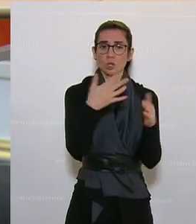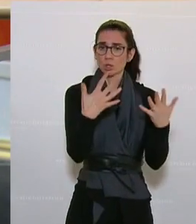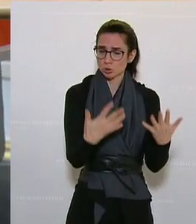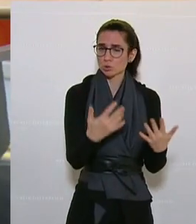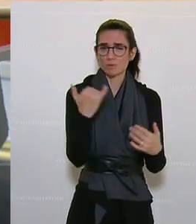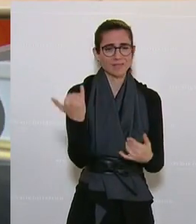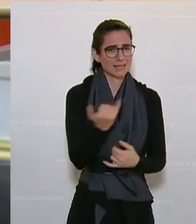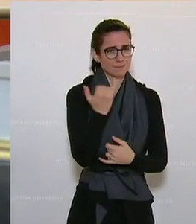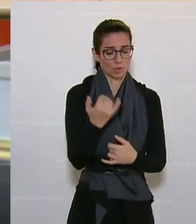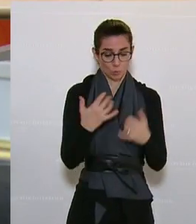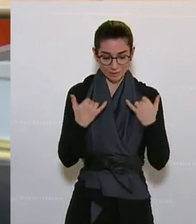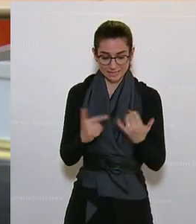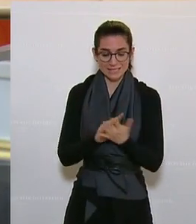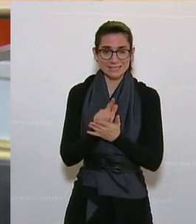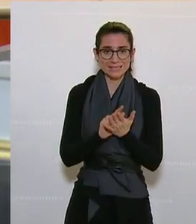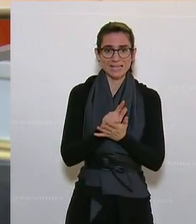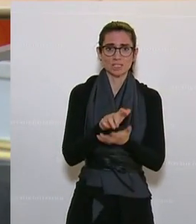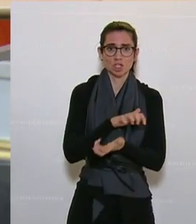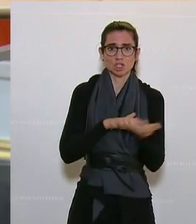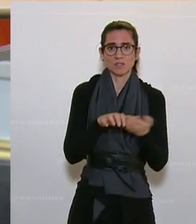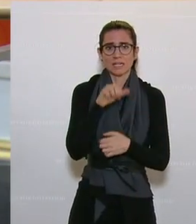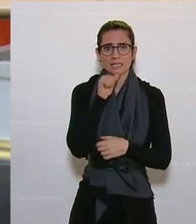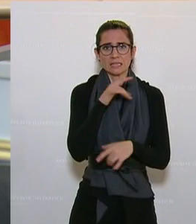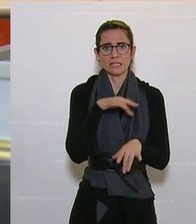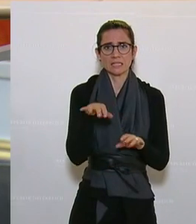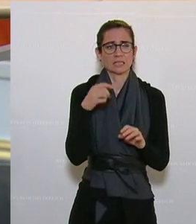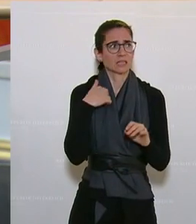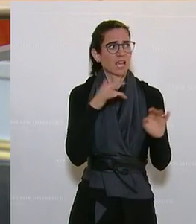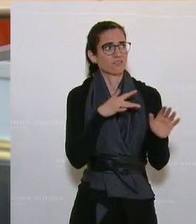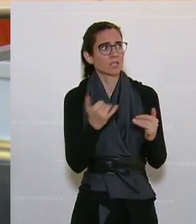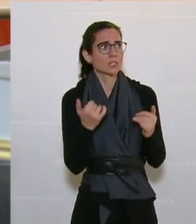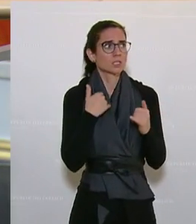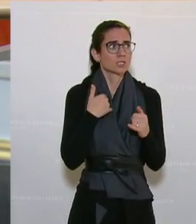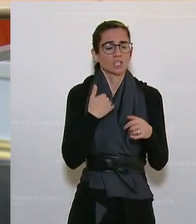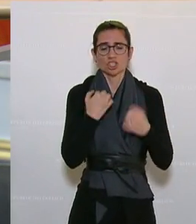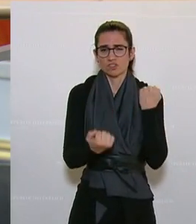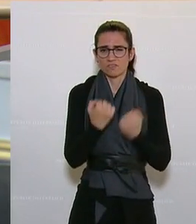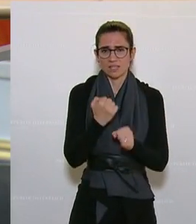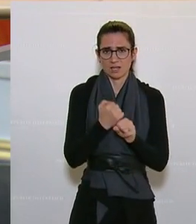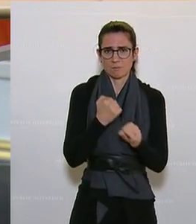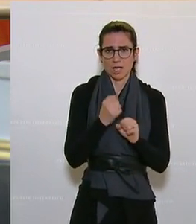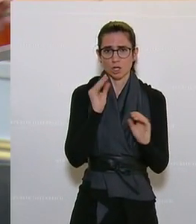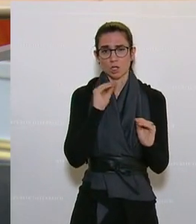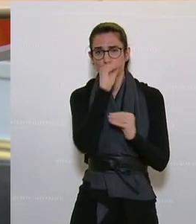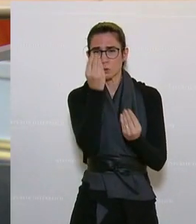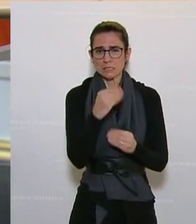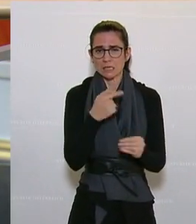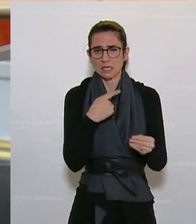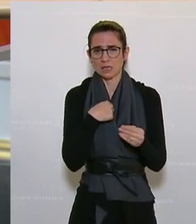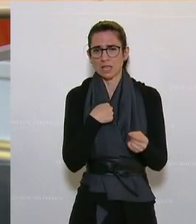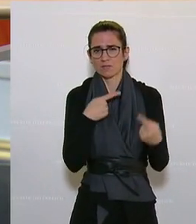und herausfordernden Zeit, da keine Spompanadeln zu drehen und Ehrenrunden zu drehen, sondern sich kurz, knapp und